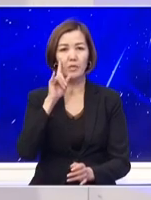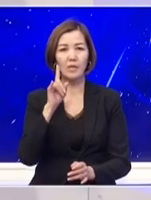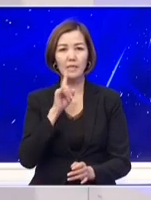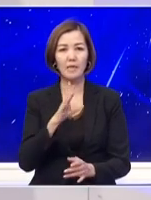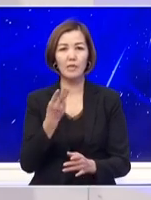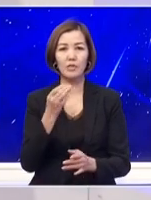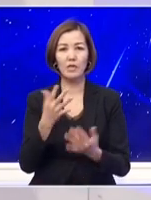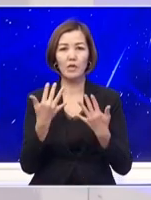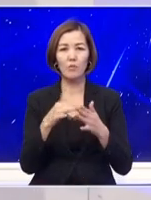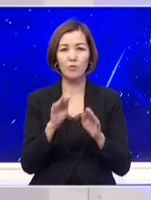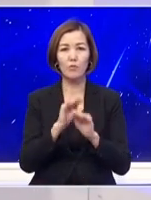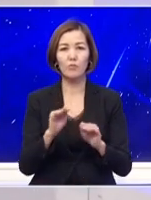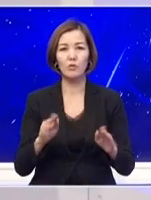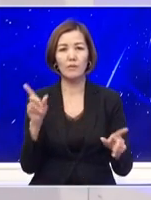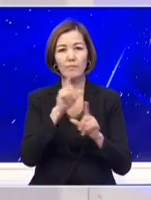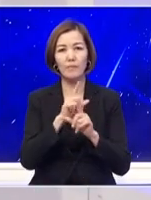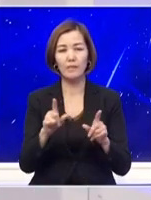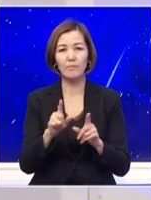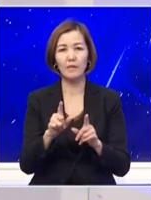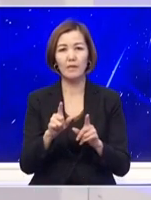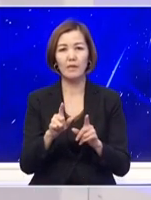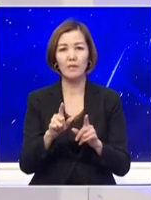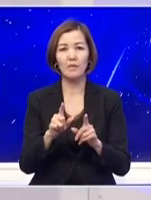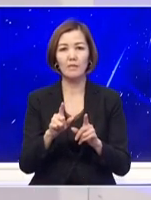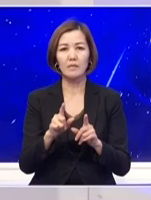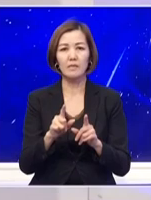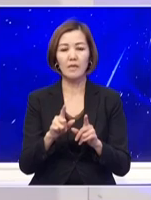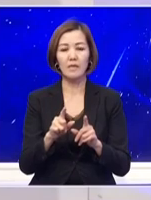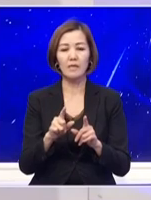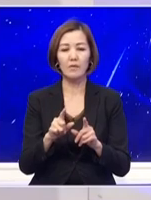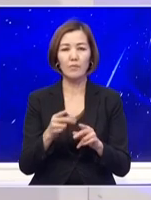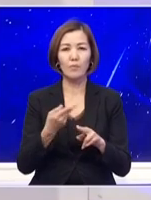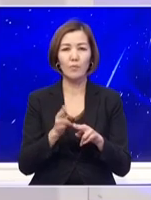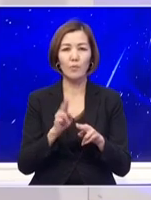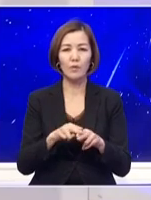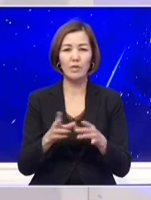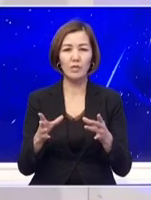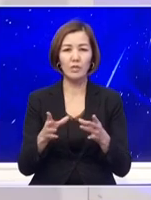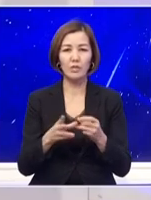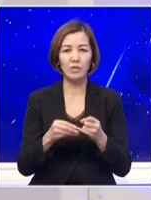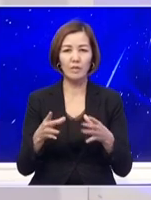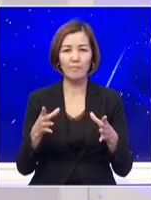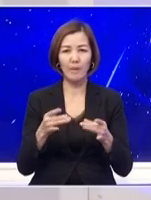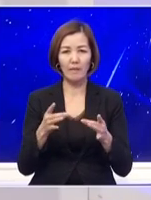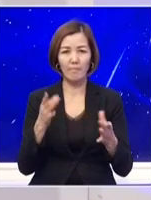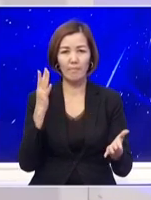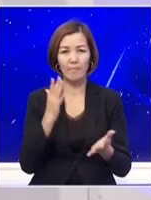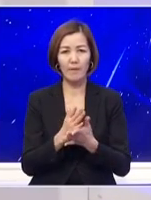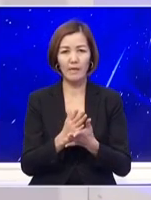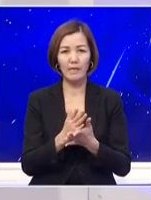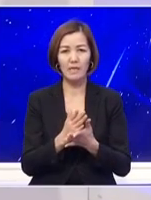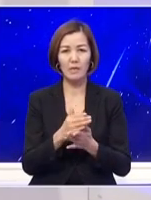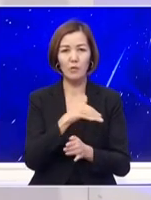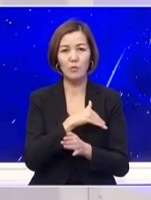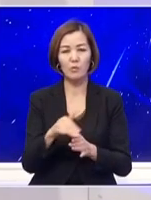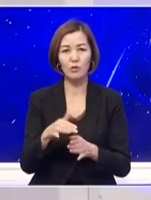Еңбекші Қазақтағы Шелек ауылының оқушылары мектепке аяқ киімнің сыртынан салафан киіп баруға мәжбүр. Себебі округтегі Рысты